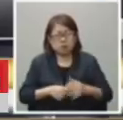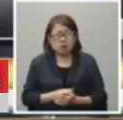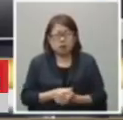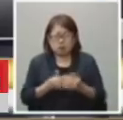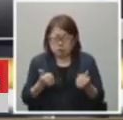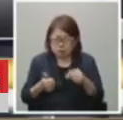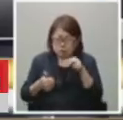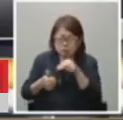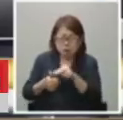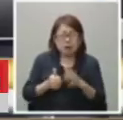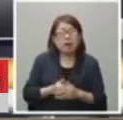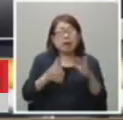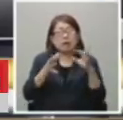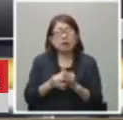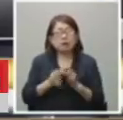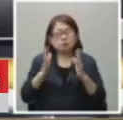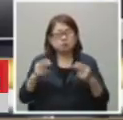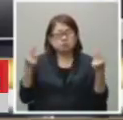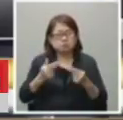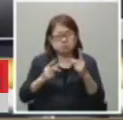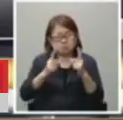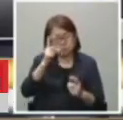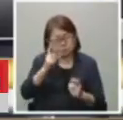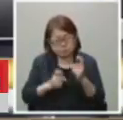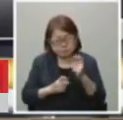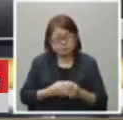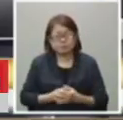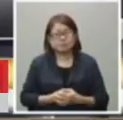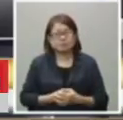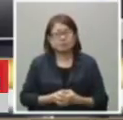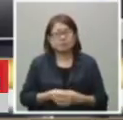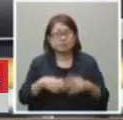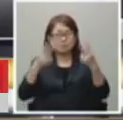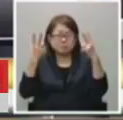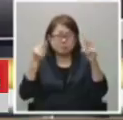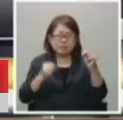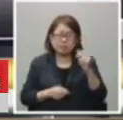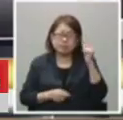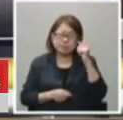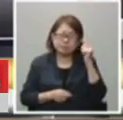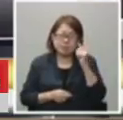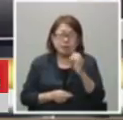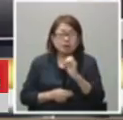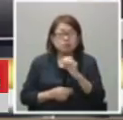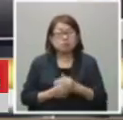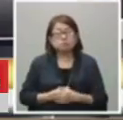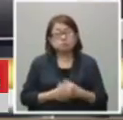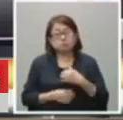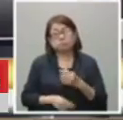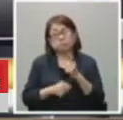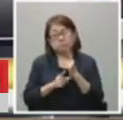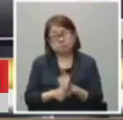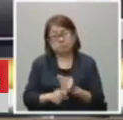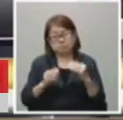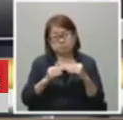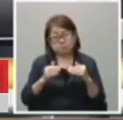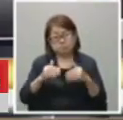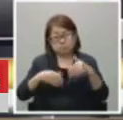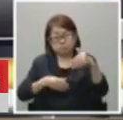ตือนถึงผู้สูญเสียครับเอาล่ะท่านนายกรัฐมนตรีอาจจะบอกว่าก็ฉันมาตามระบอบประชาธิปไตย